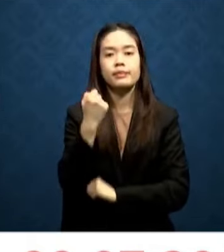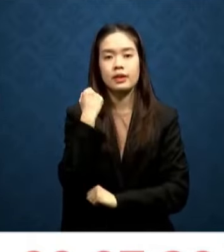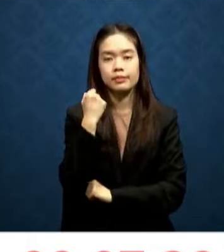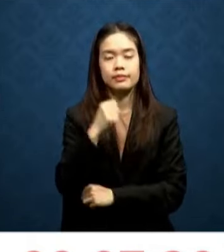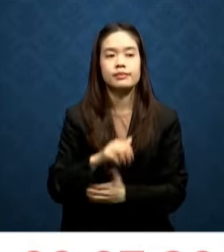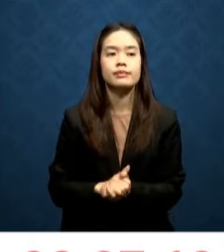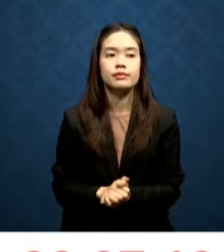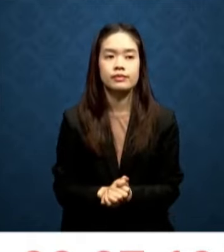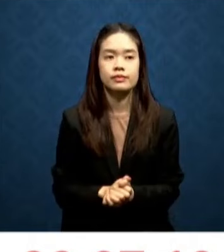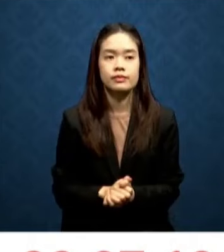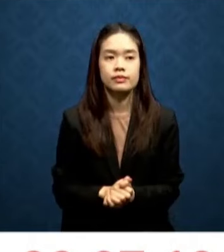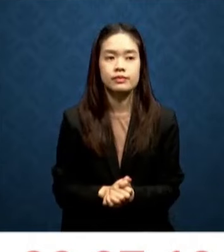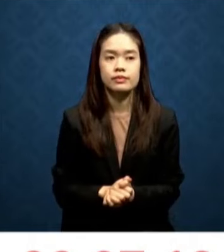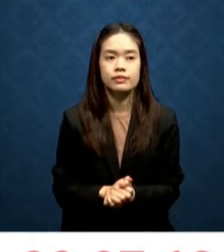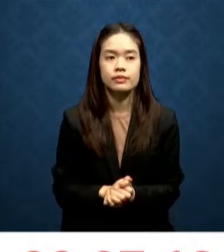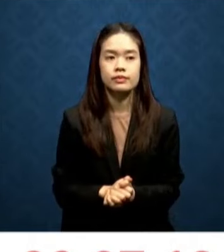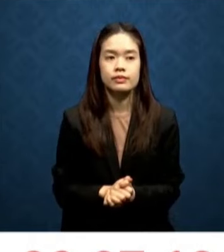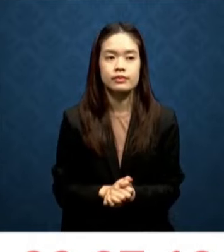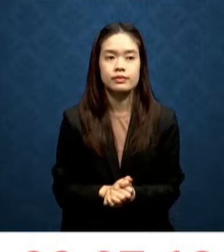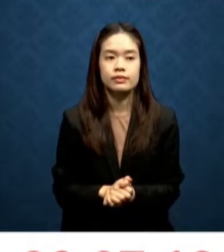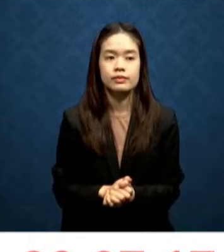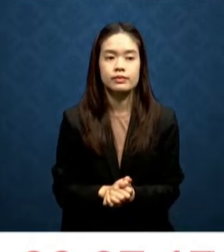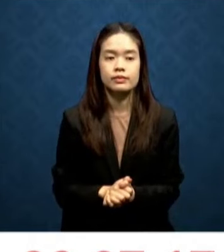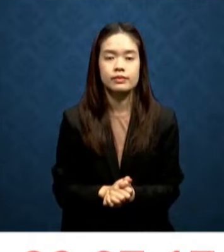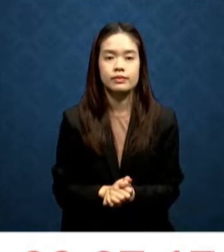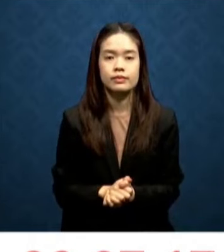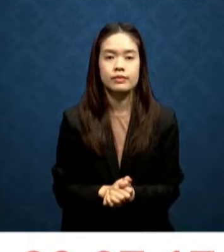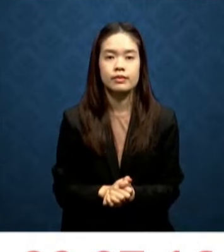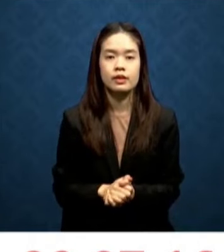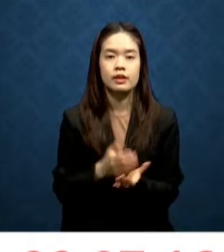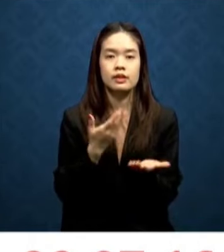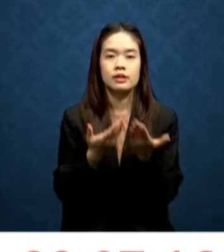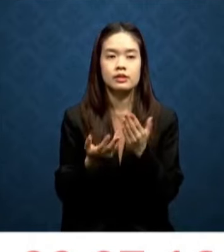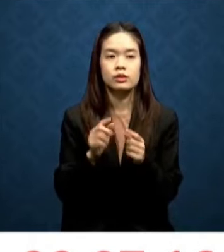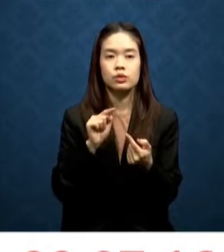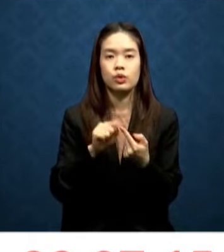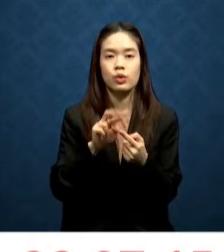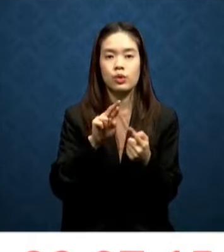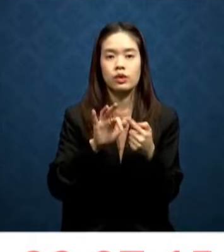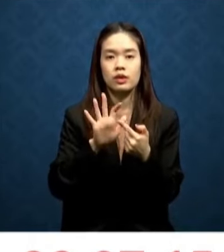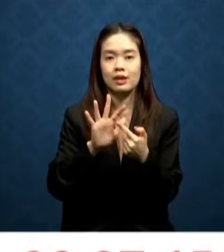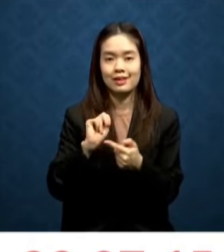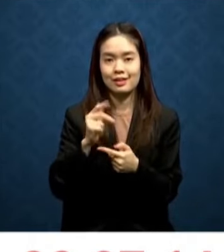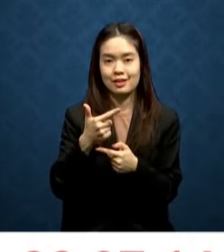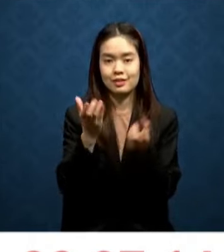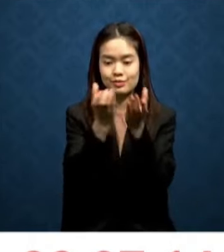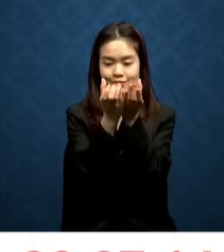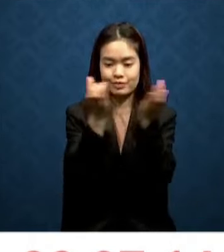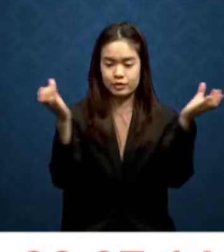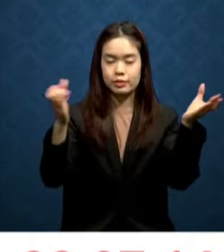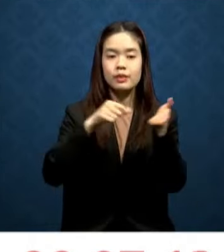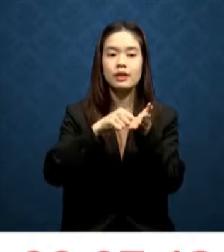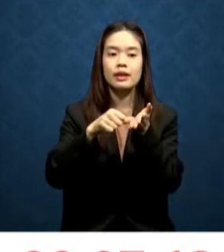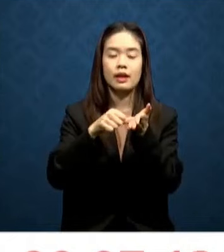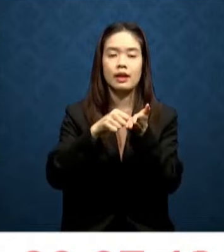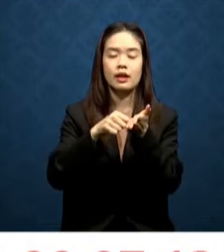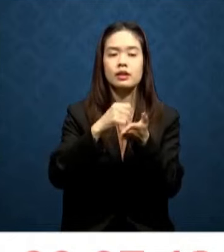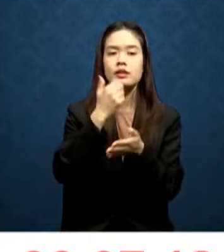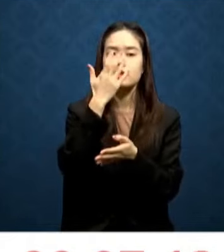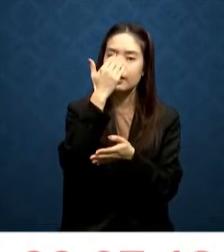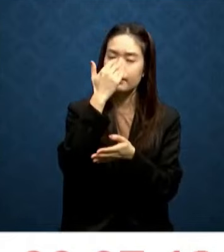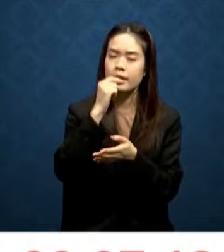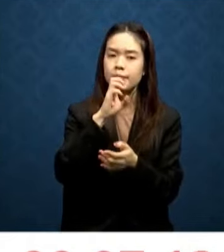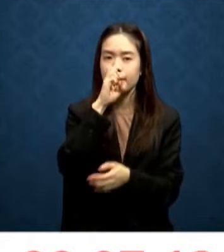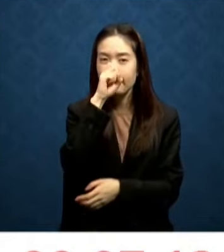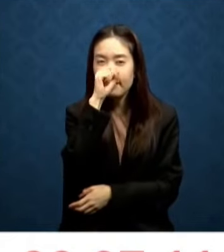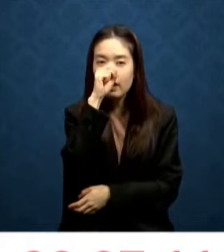ะสอดรับกับการที่ในเรื่องของการร่างแก้ไขรัฐธรรมนูญด้วยนะครับงั้นทำไมเราไม่เอาลงไปศึกษ